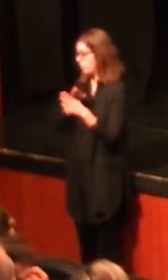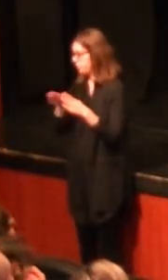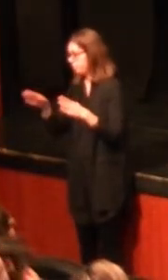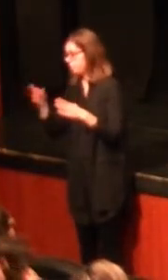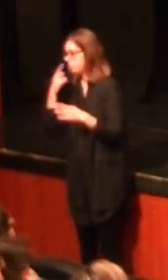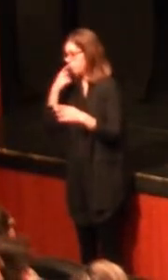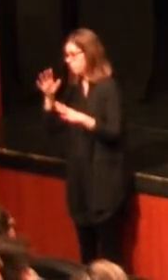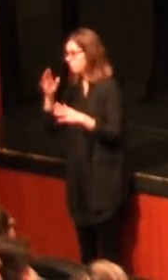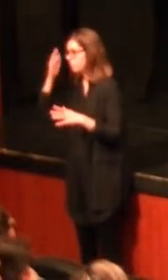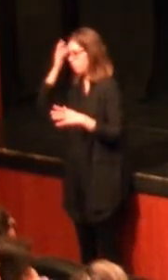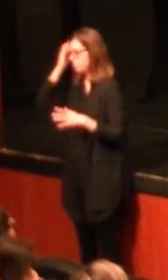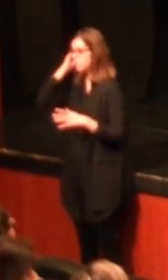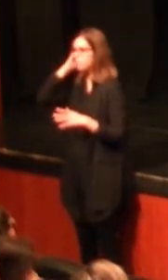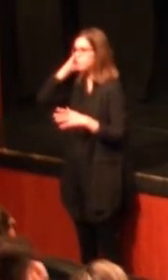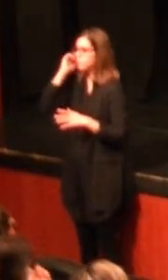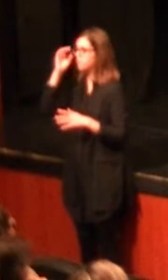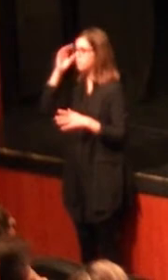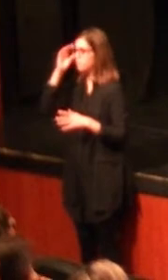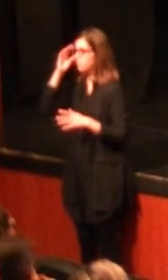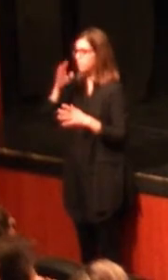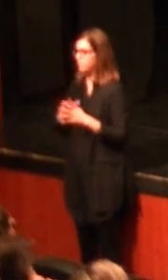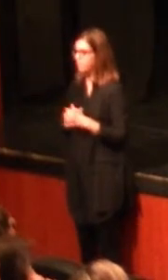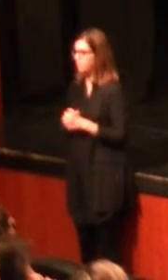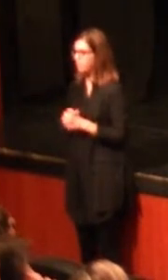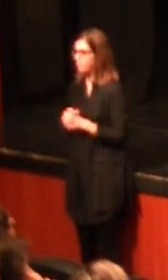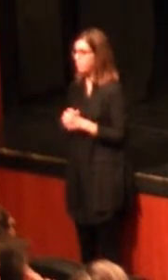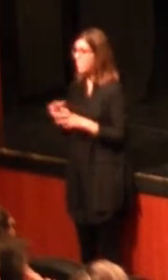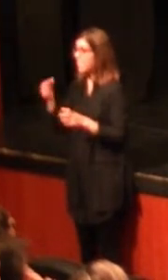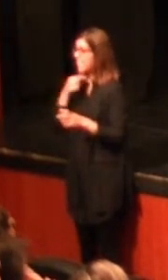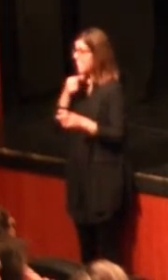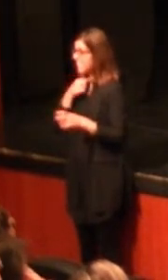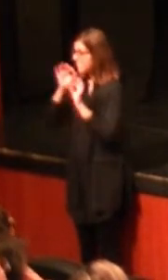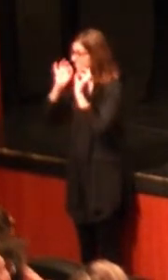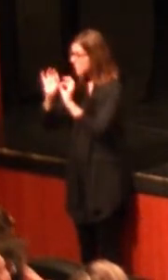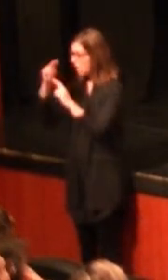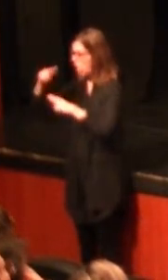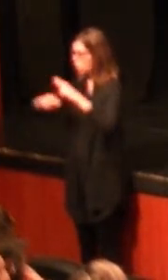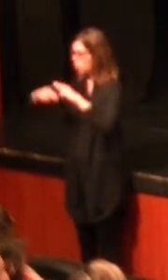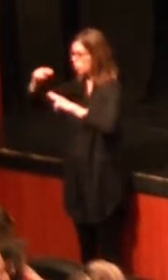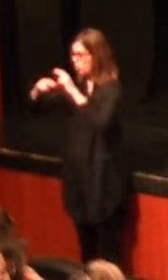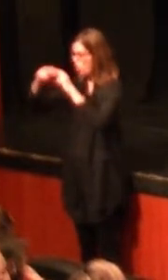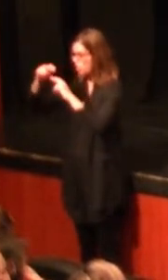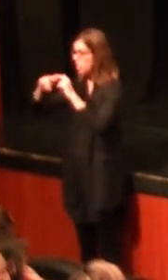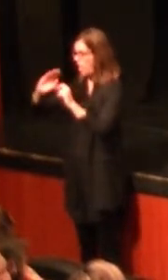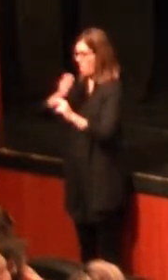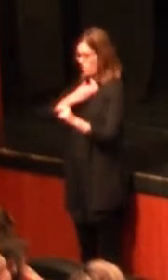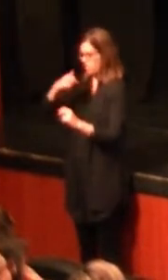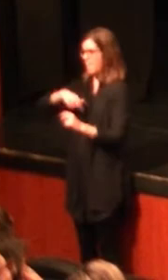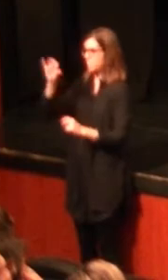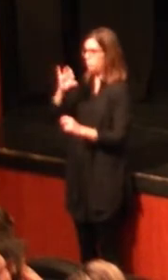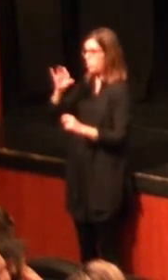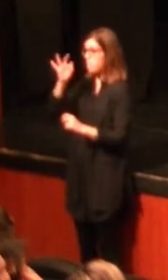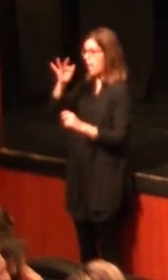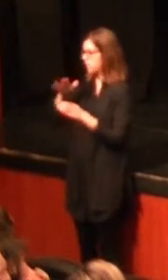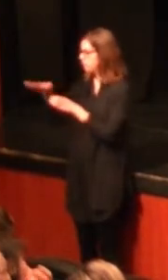Ara us explico què vol dir això, o ara veureu. La crisi de la construcció ens afecta a Esprònics i a les entitats del